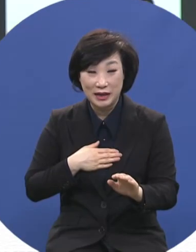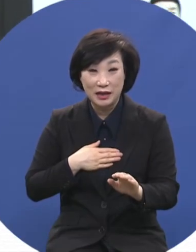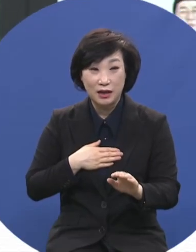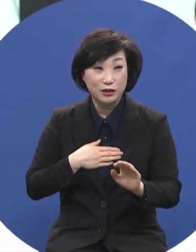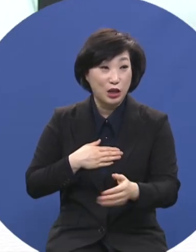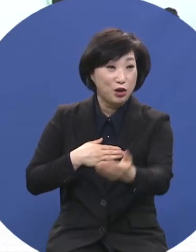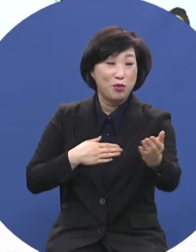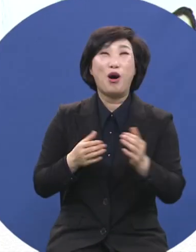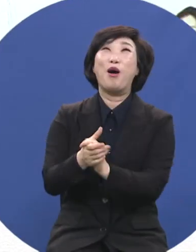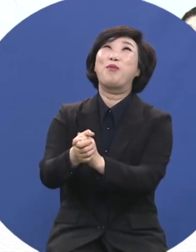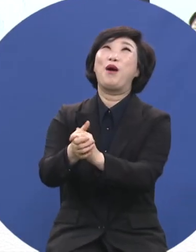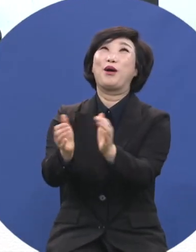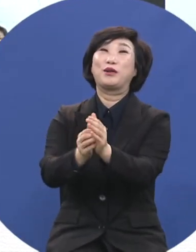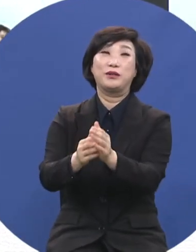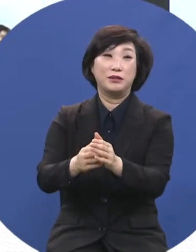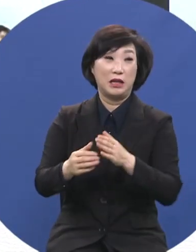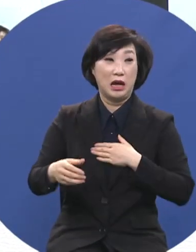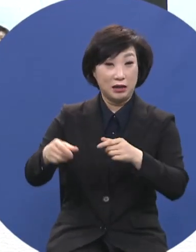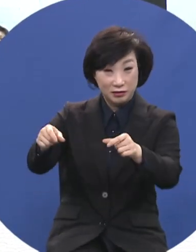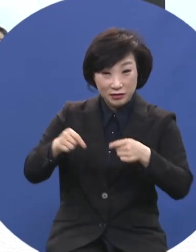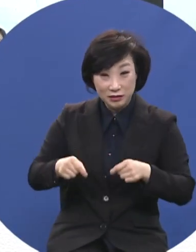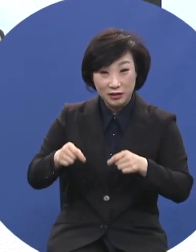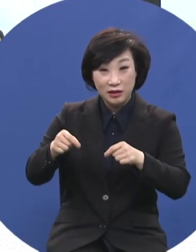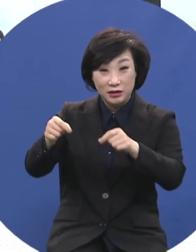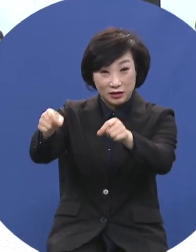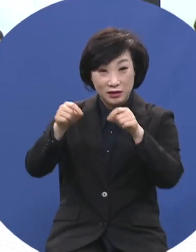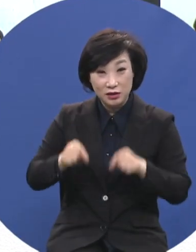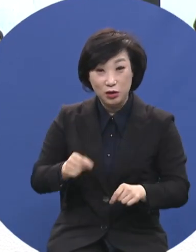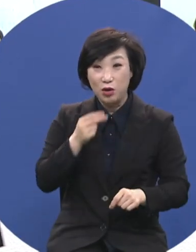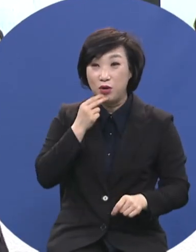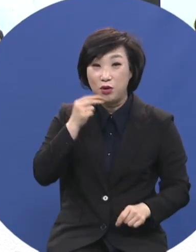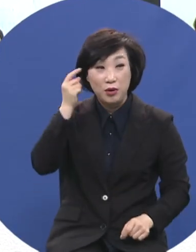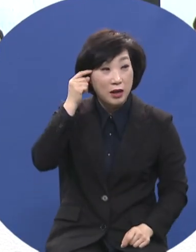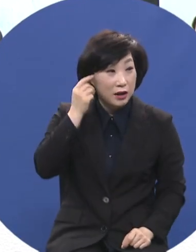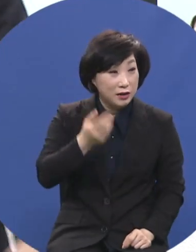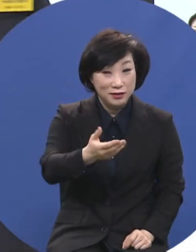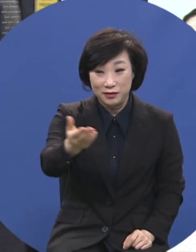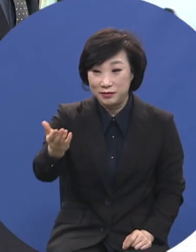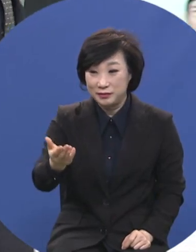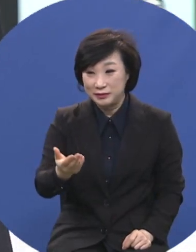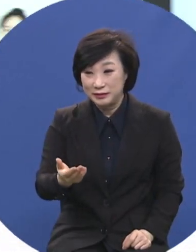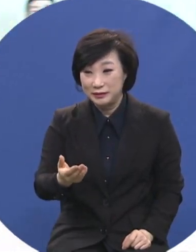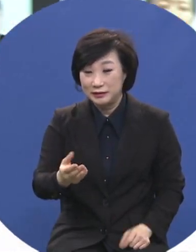근데 안 받아들이는 까닭이 뭘까?